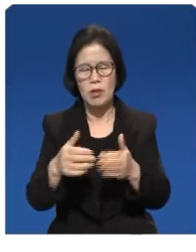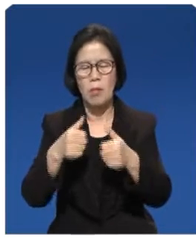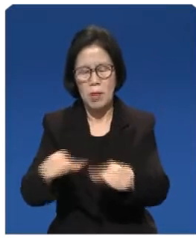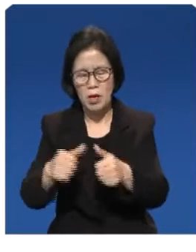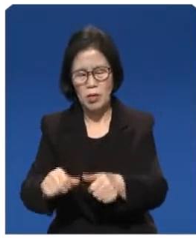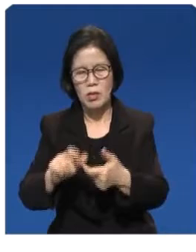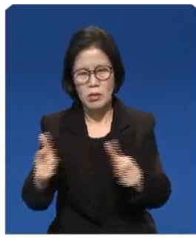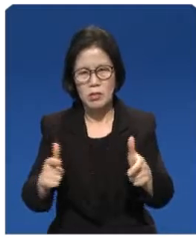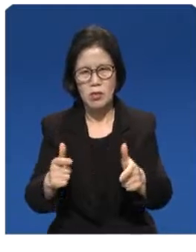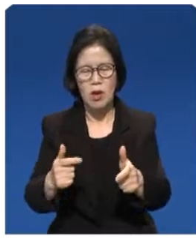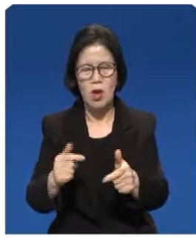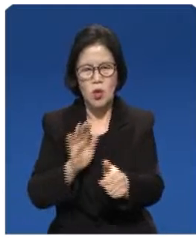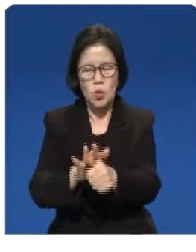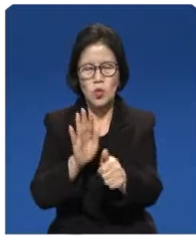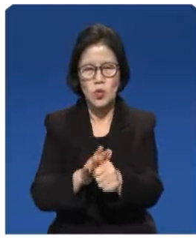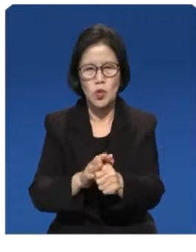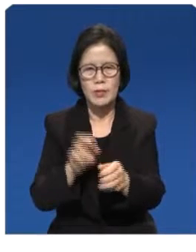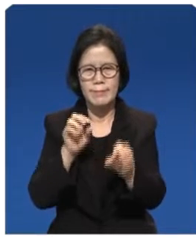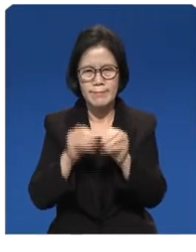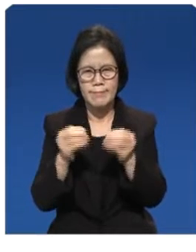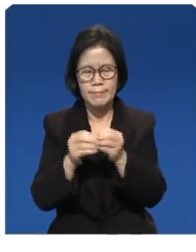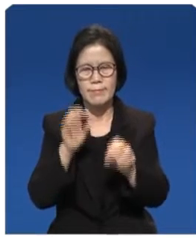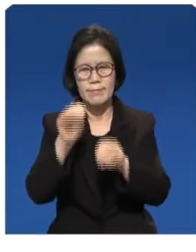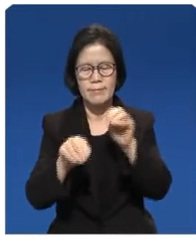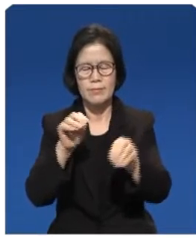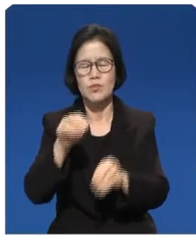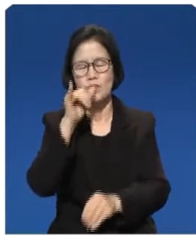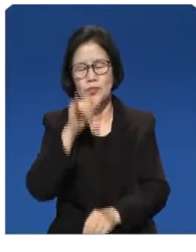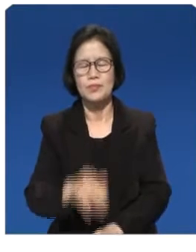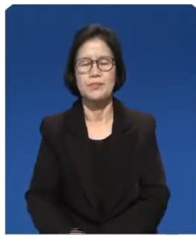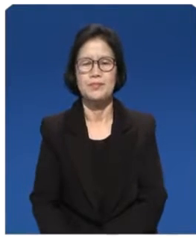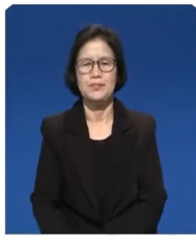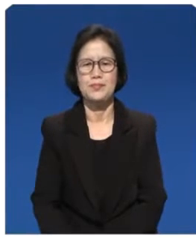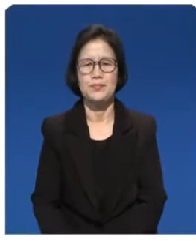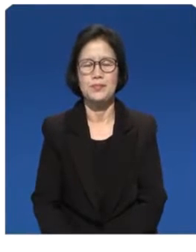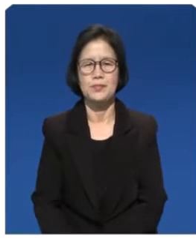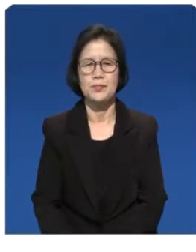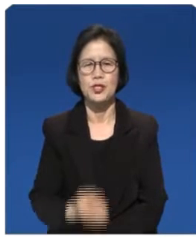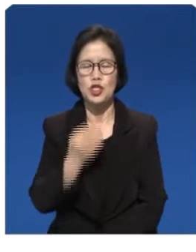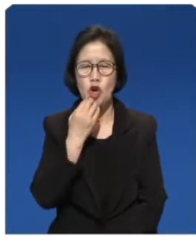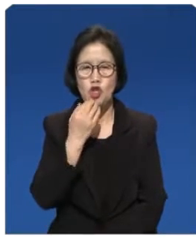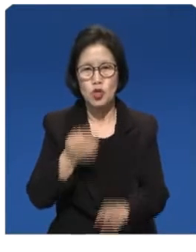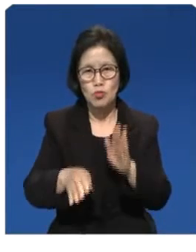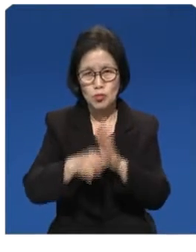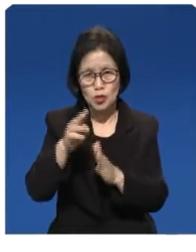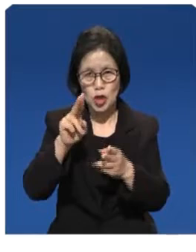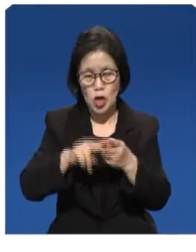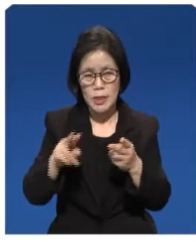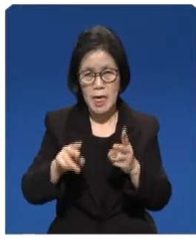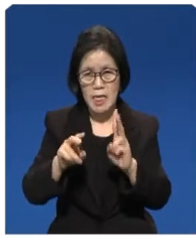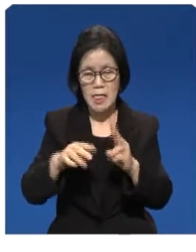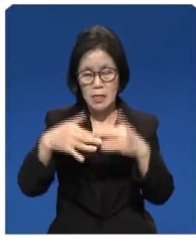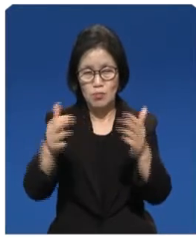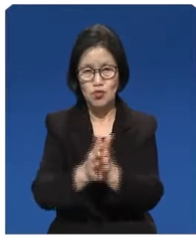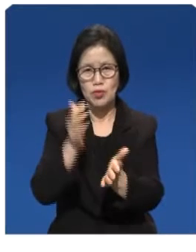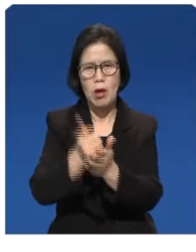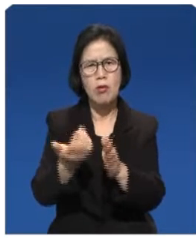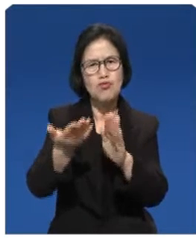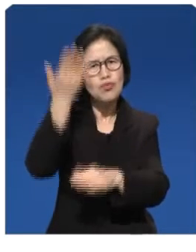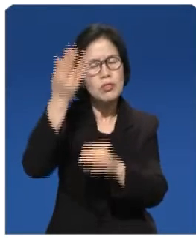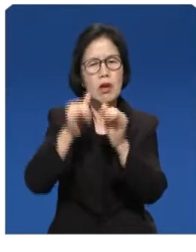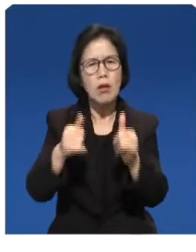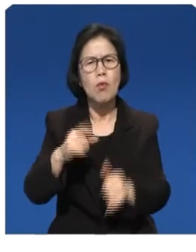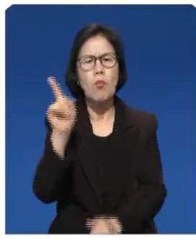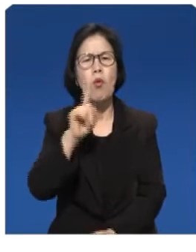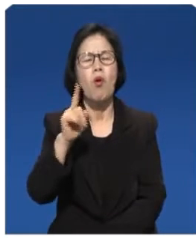동조 댓글들도 달렸습니다 이 복현 의 서울북부지검 형사 2부장 은 윗선 들은 뭐 하는지